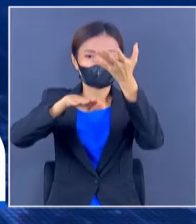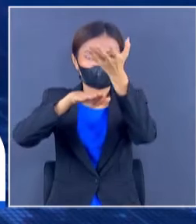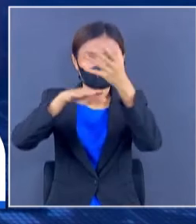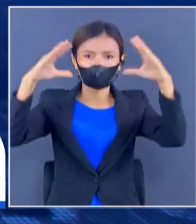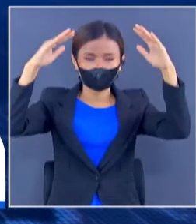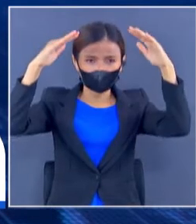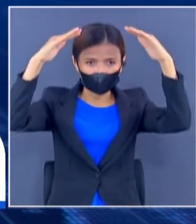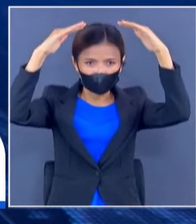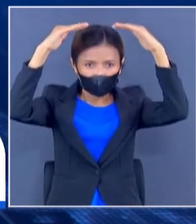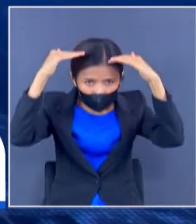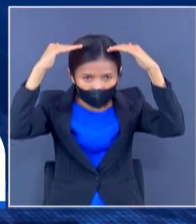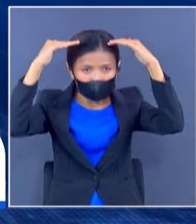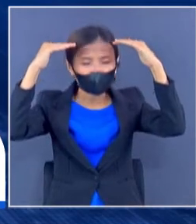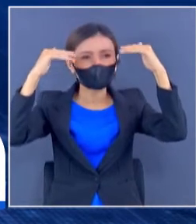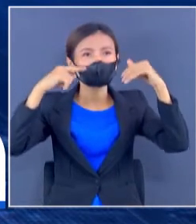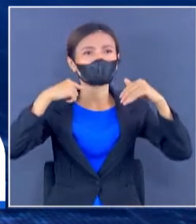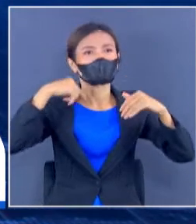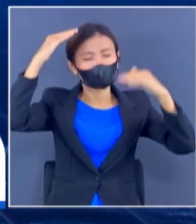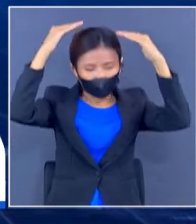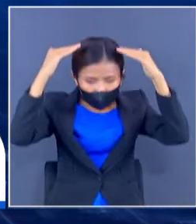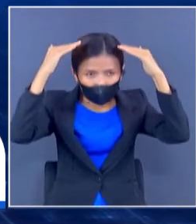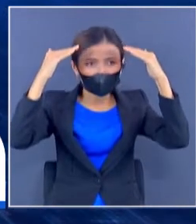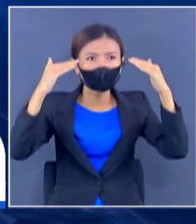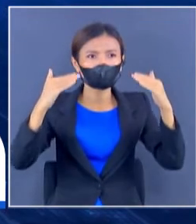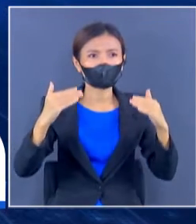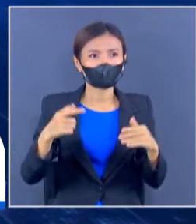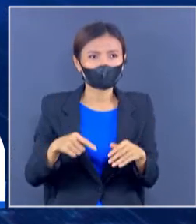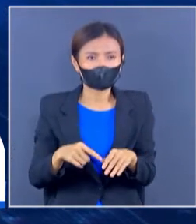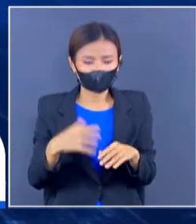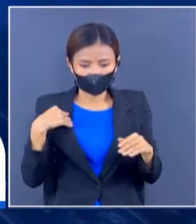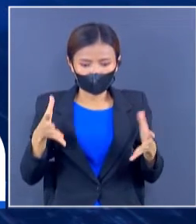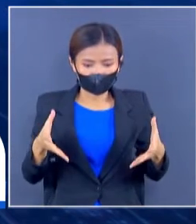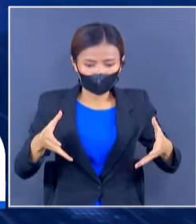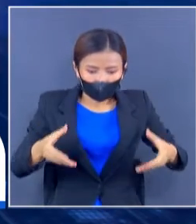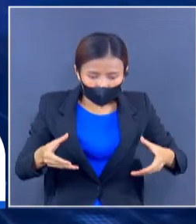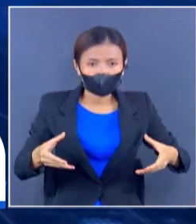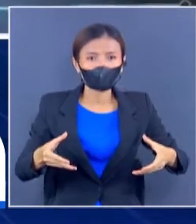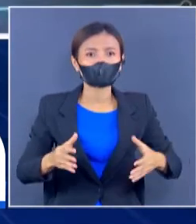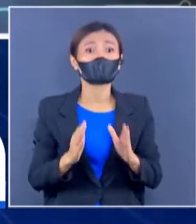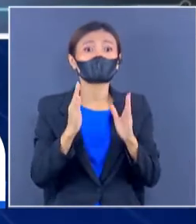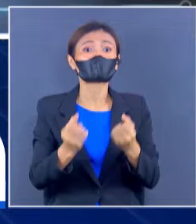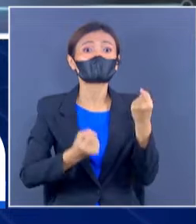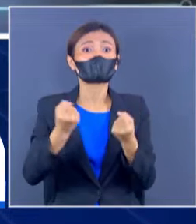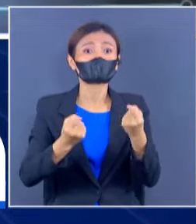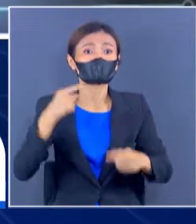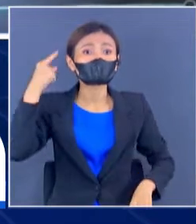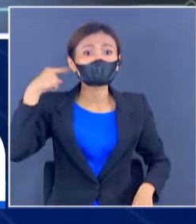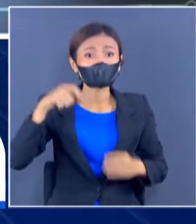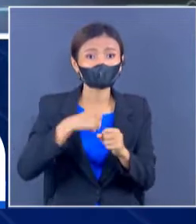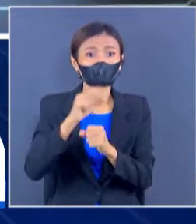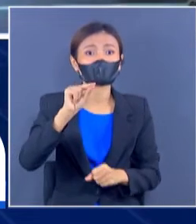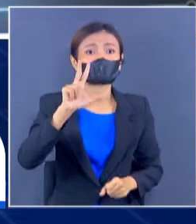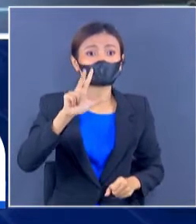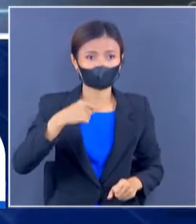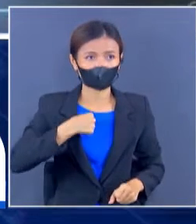าด้านข้างรถก็มีรอยบุบคนขับคือนางสาวทิชากรโพทะเลอายุ33ปีครับยืนรอเจ้าหน้า